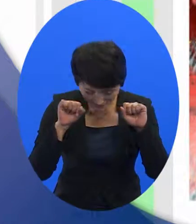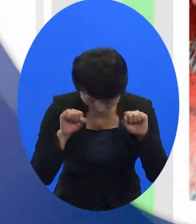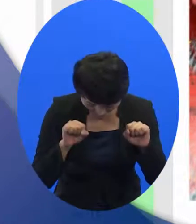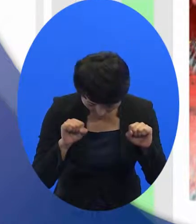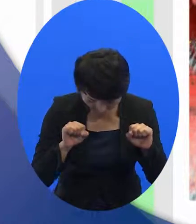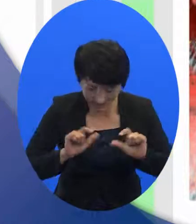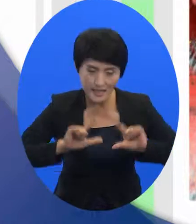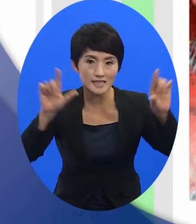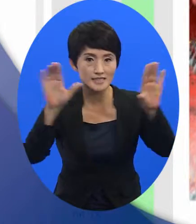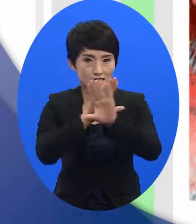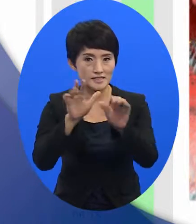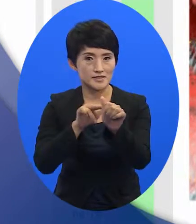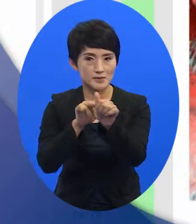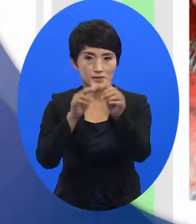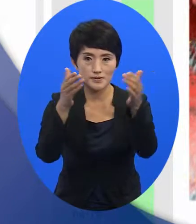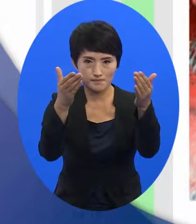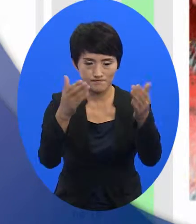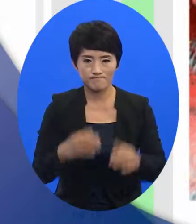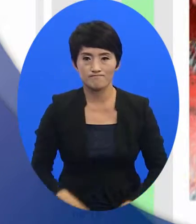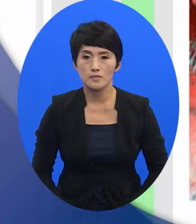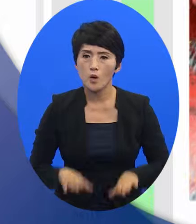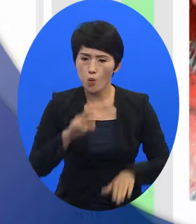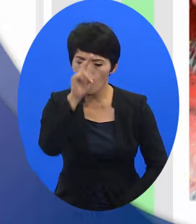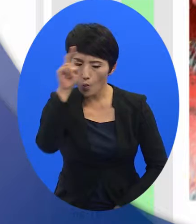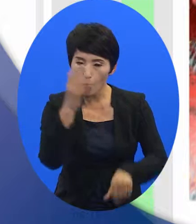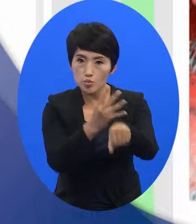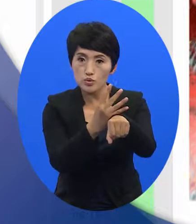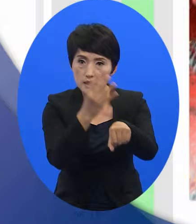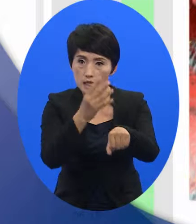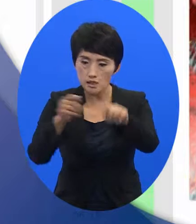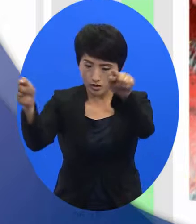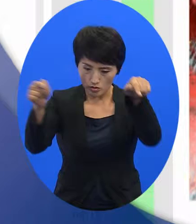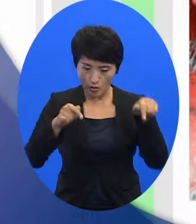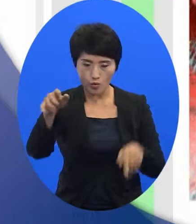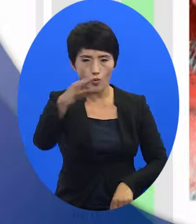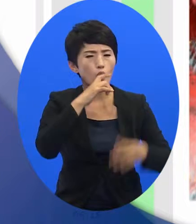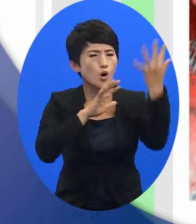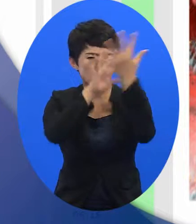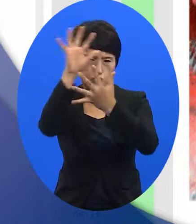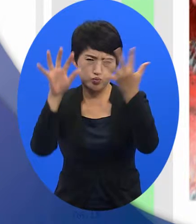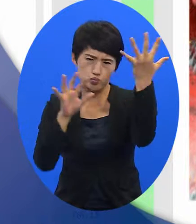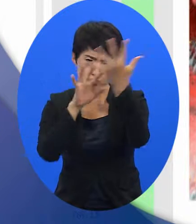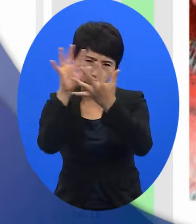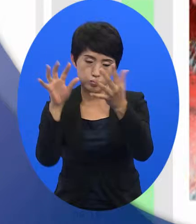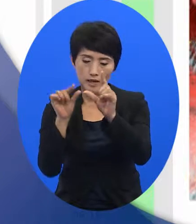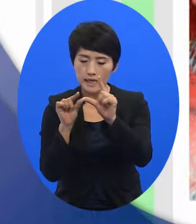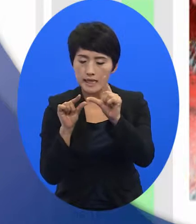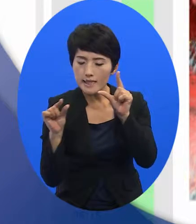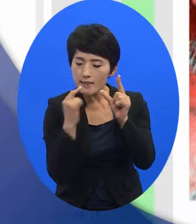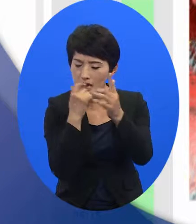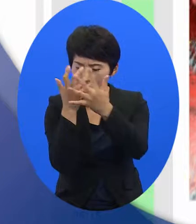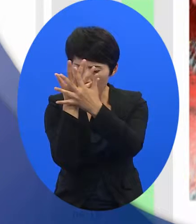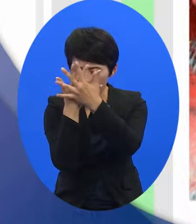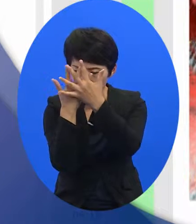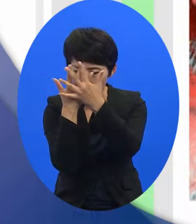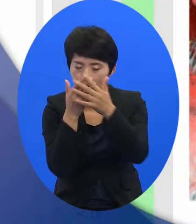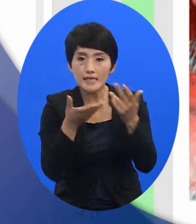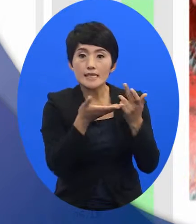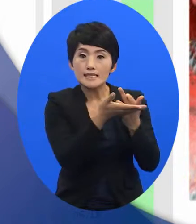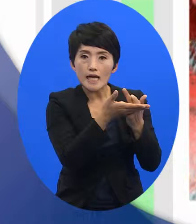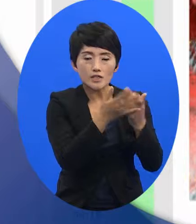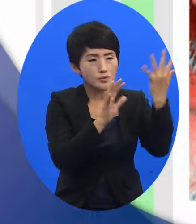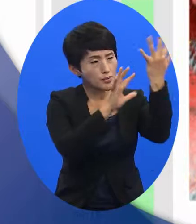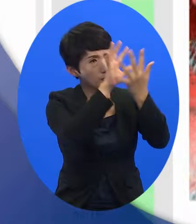안녕하십니까. 해보관 윤쾌한입니다. 오늘 16시 현재 전국이 구름 많은 가운데 일부 내륙에 방문하 연못인 곳이 있으며 제주도는